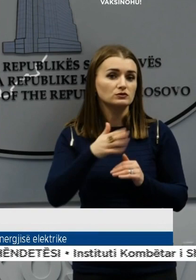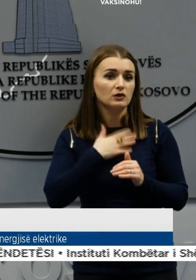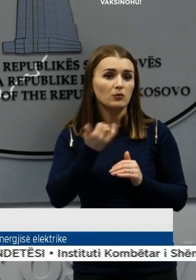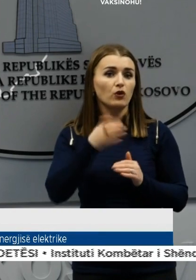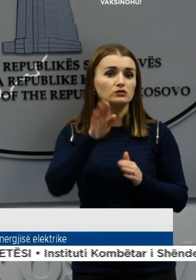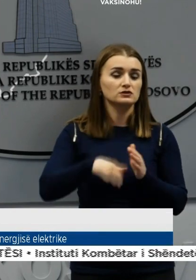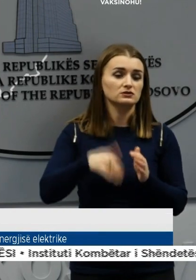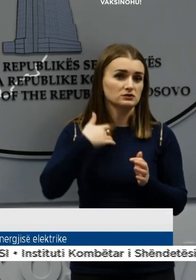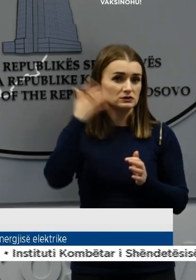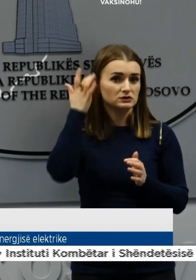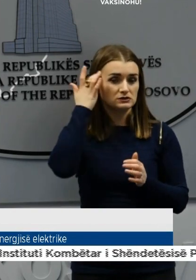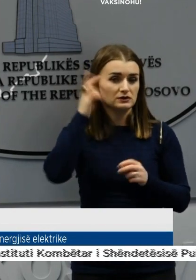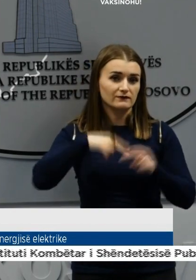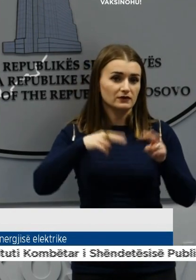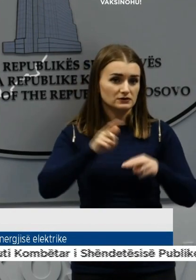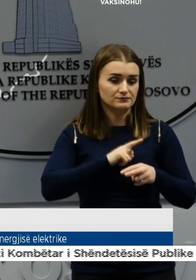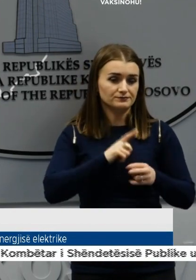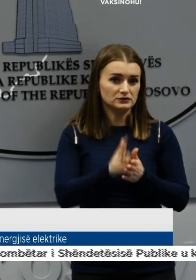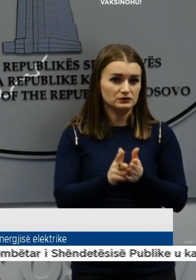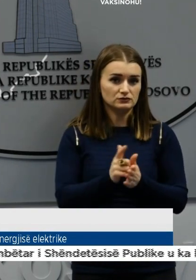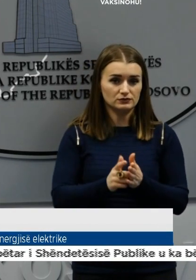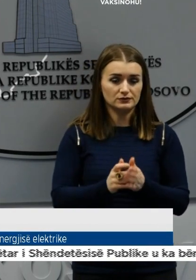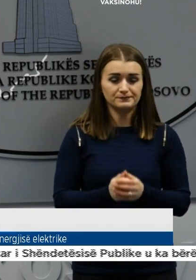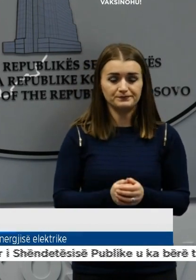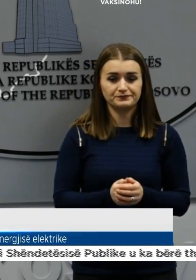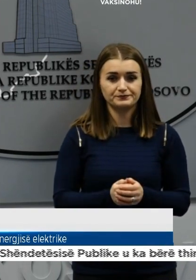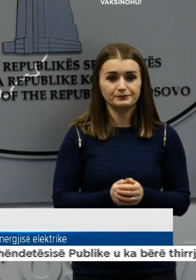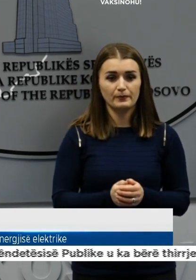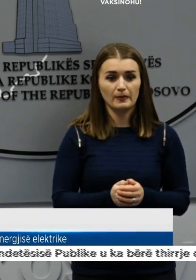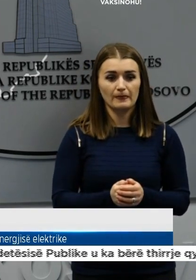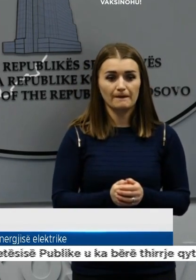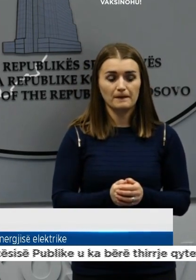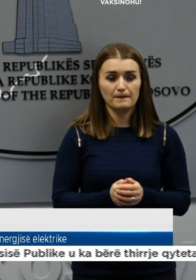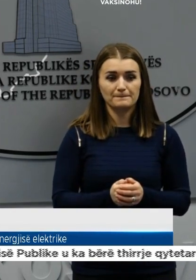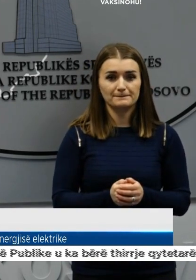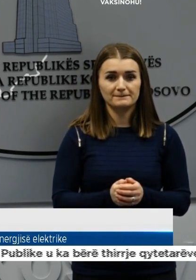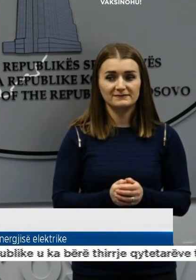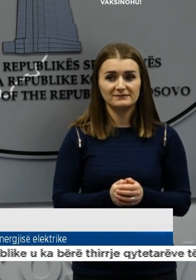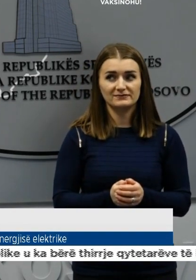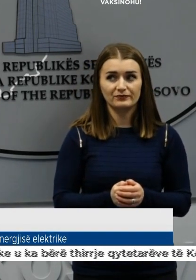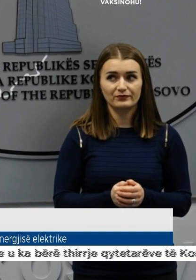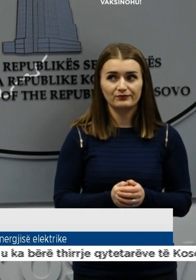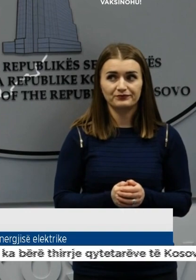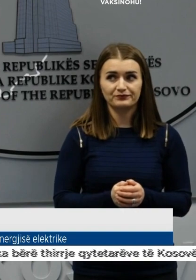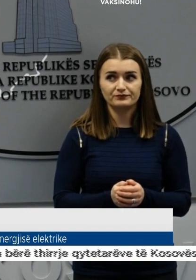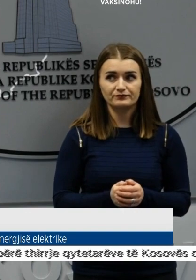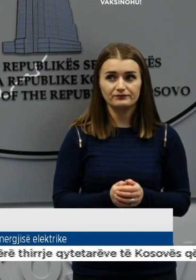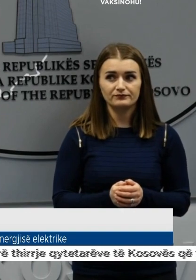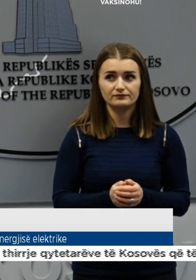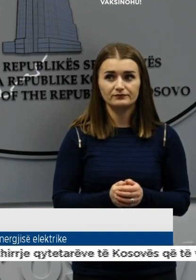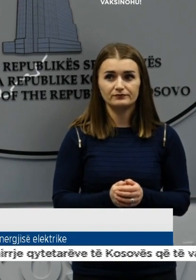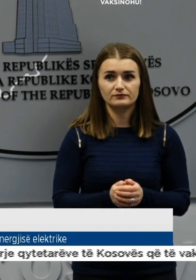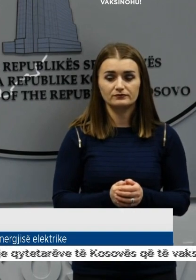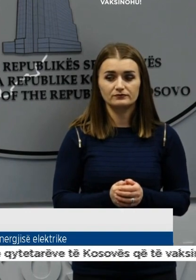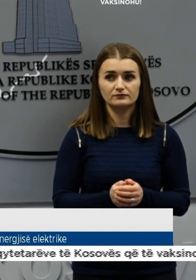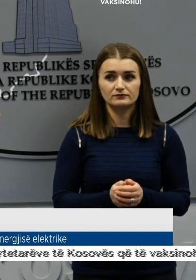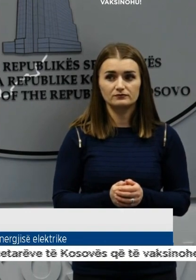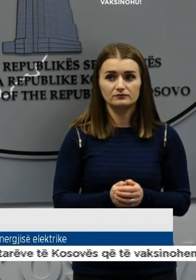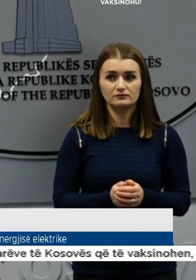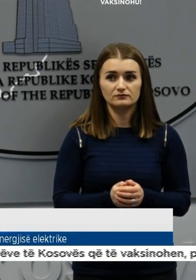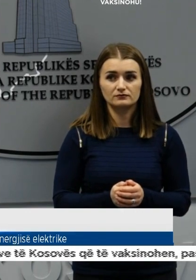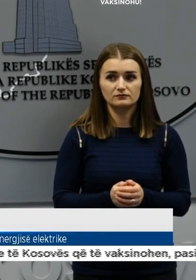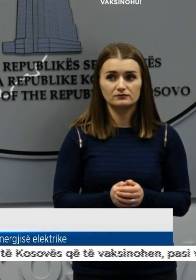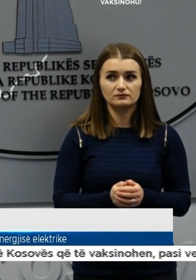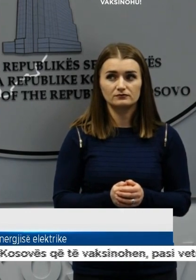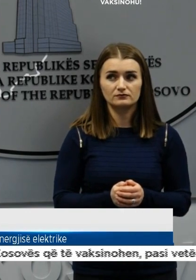përjashtojmë këtë mundësi. Sa do të na kushtojë nëse ne synojmë që ta mbulojmë të gjithë kërkesën për